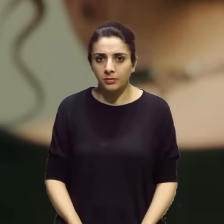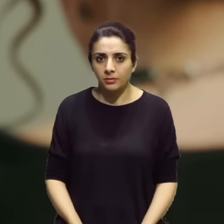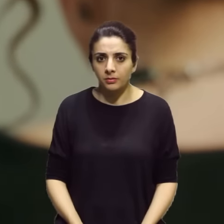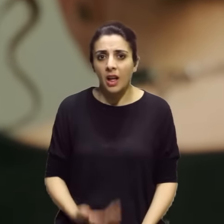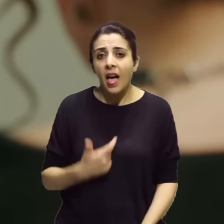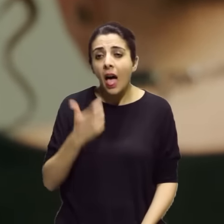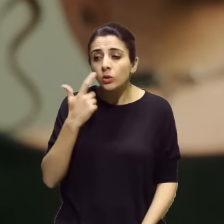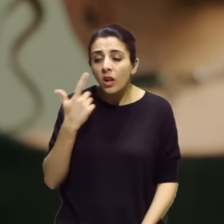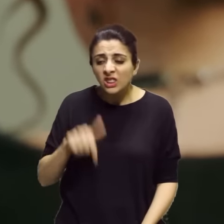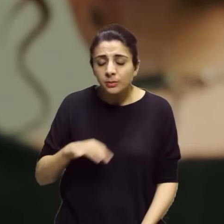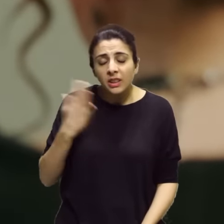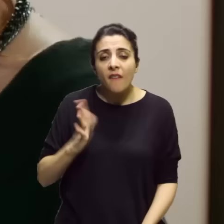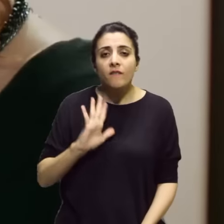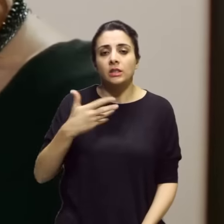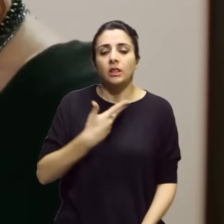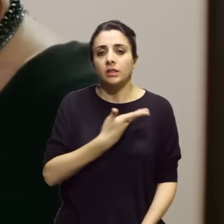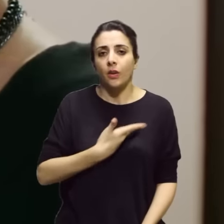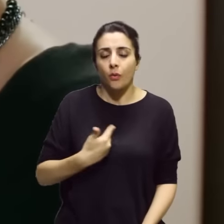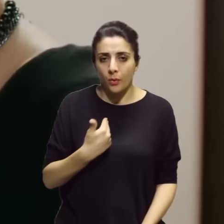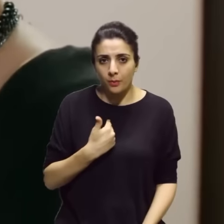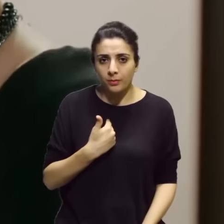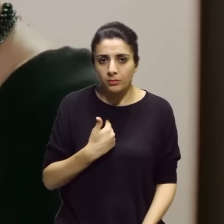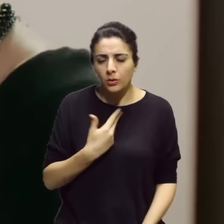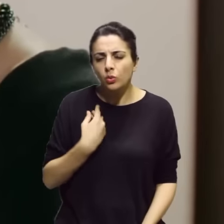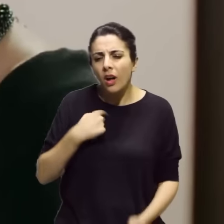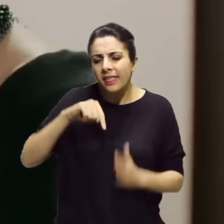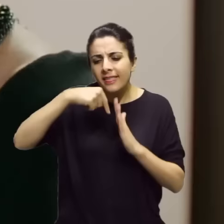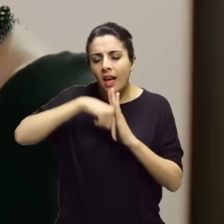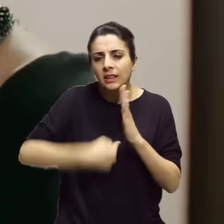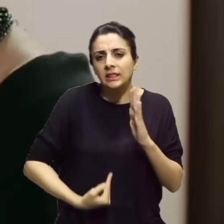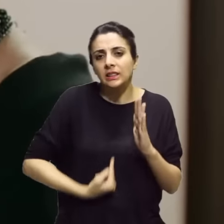Hem de eskisinden çok daha fazla. Ve derin.